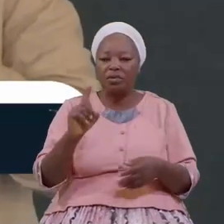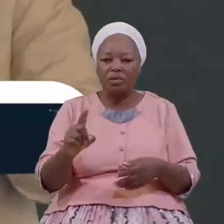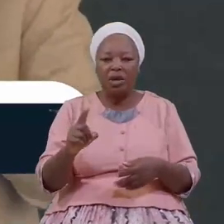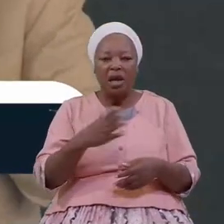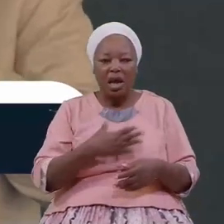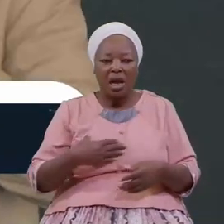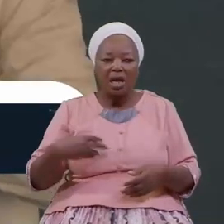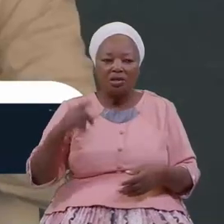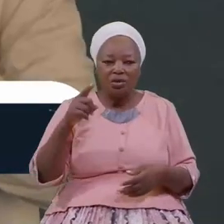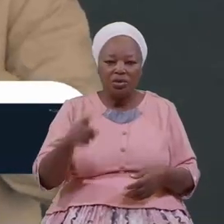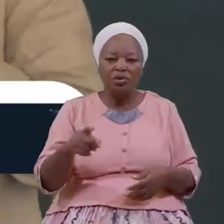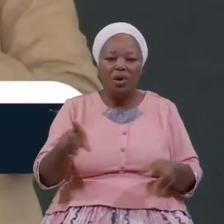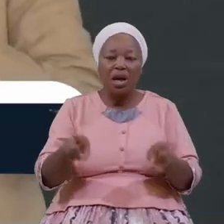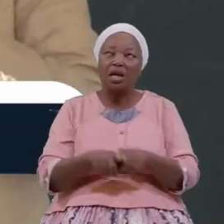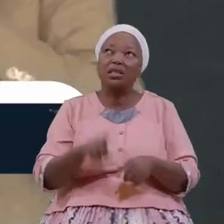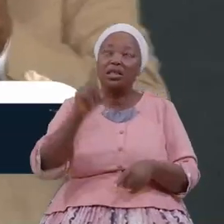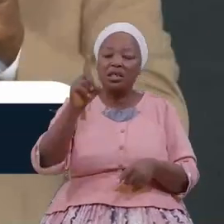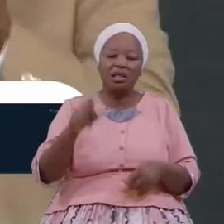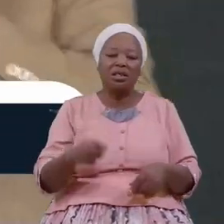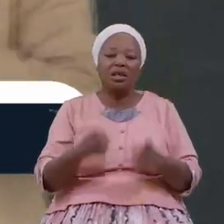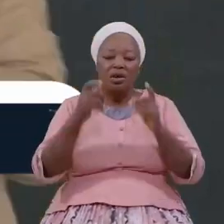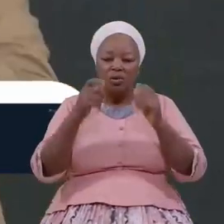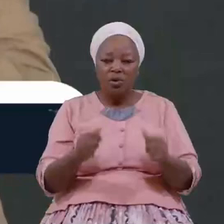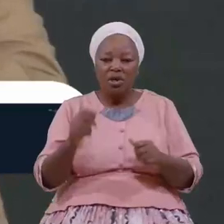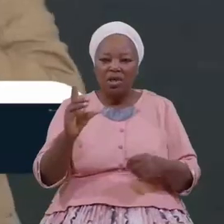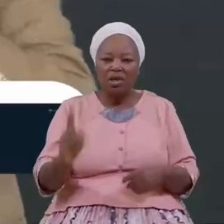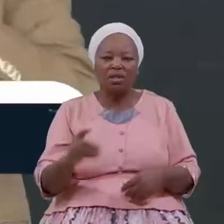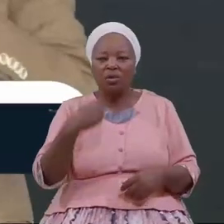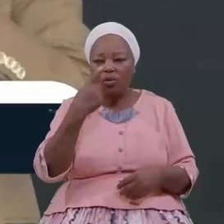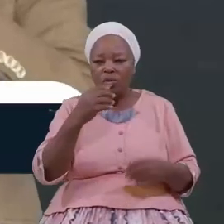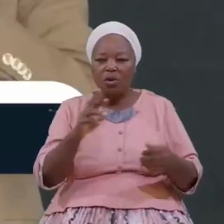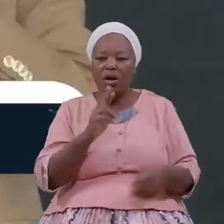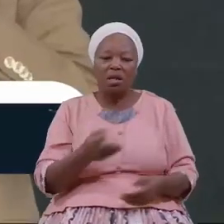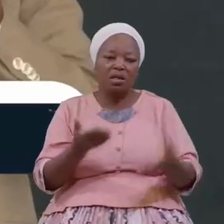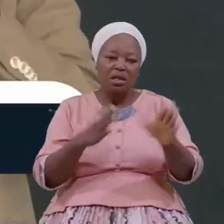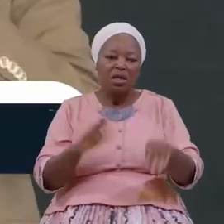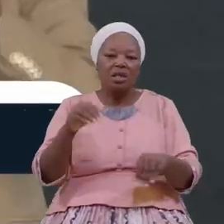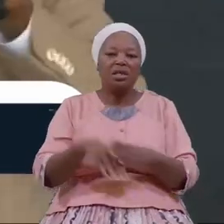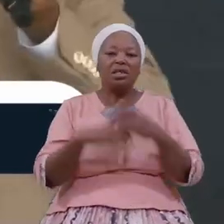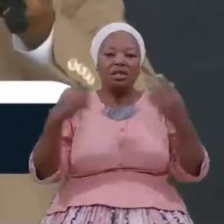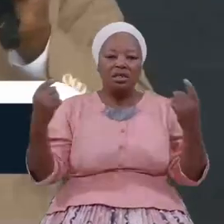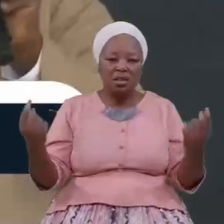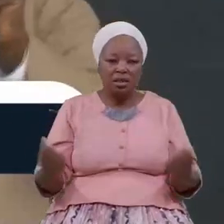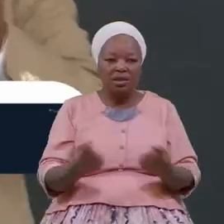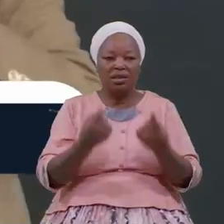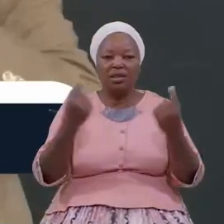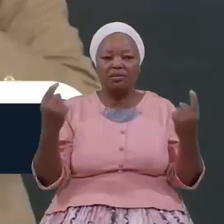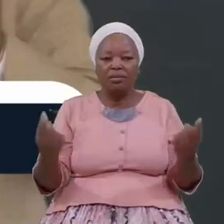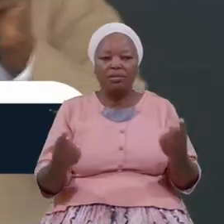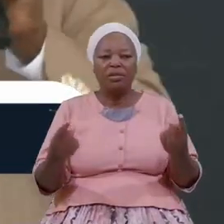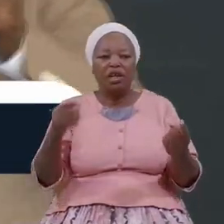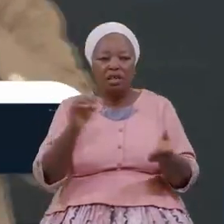1. Vous étiez morts par vos offenses et par vos péchés,